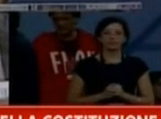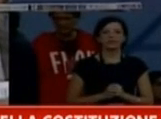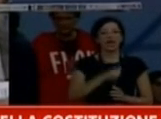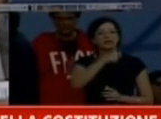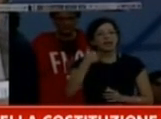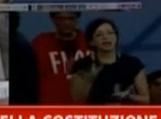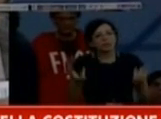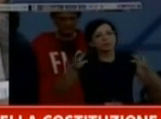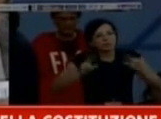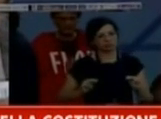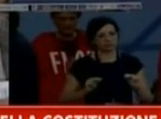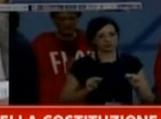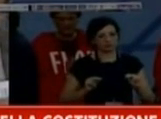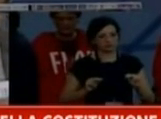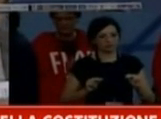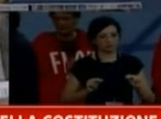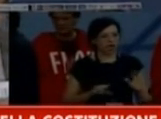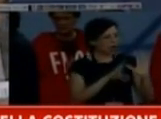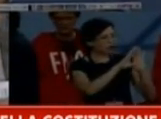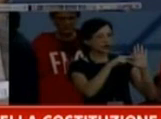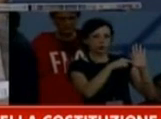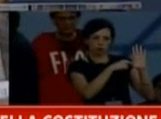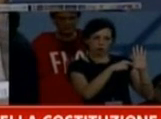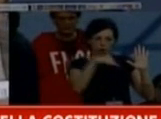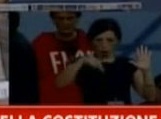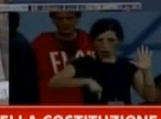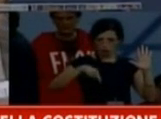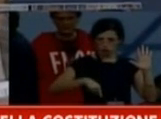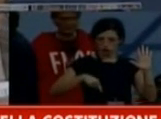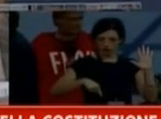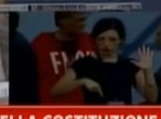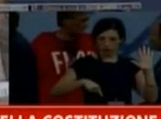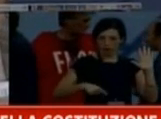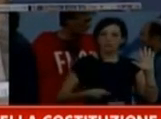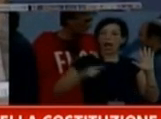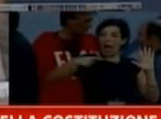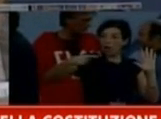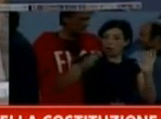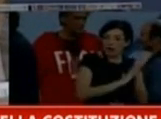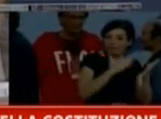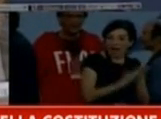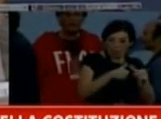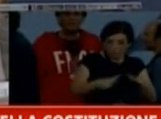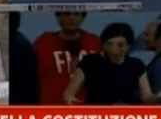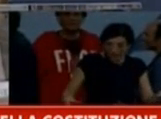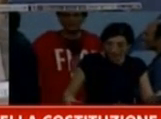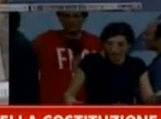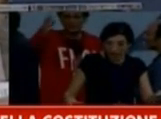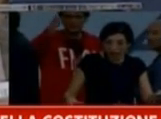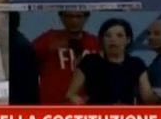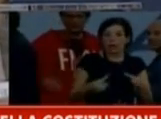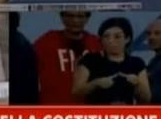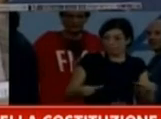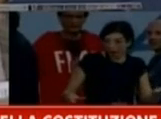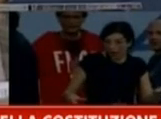dobbiamo chiederci se la Costituzione può essere la base per unire i nostri sforzi, per rimettere in